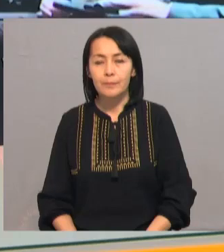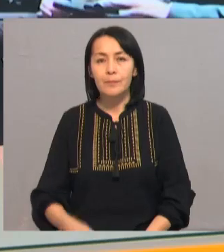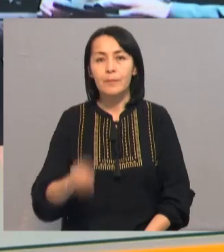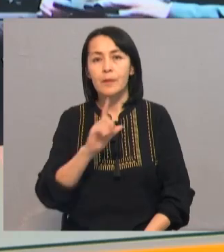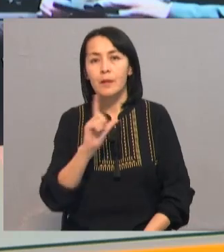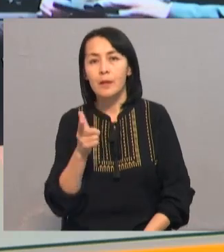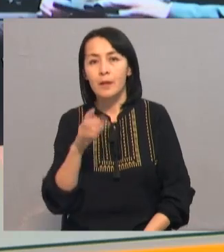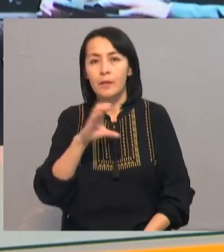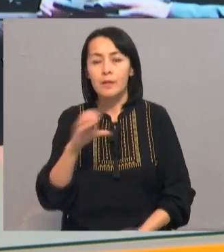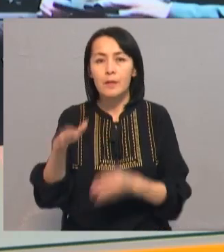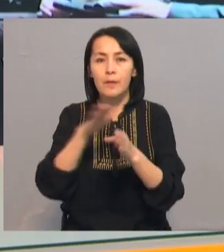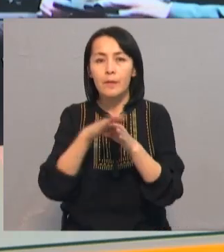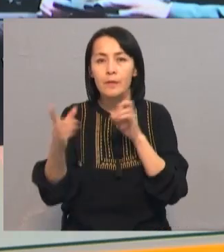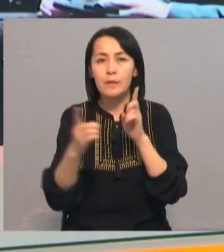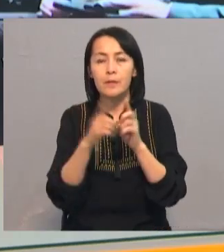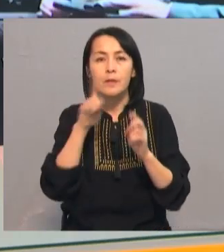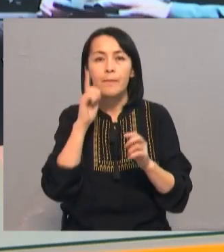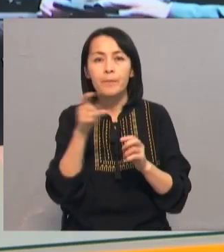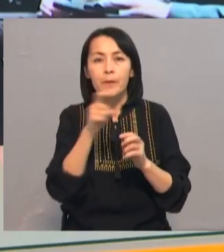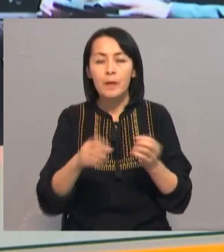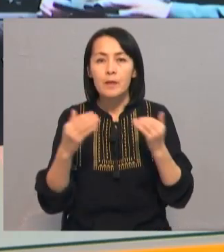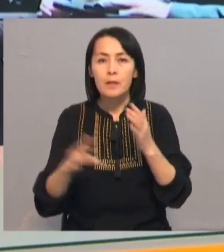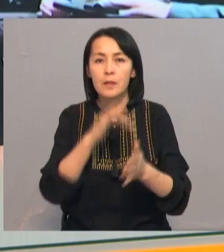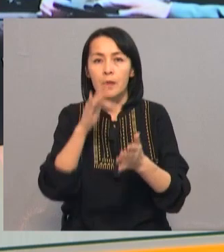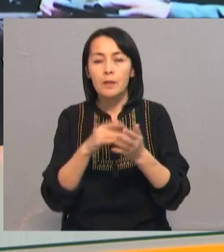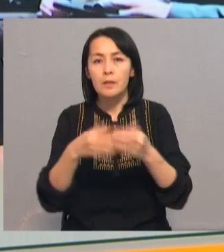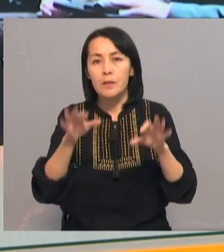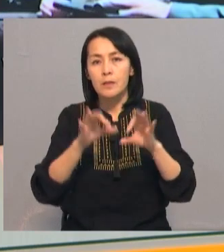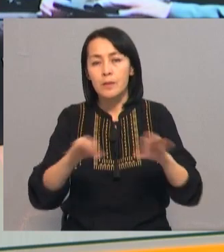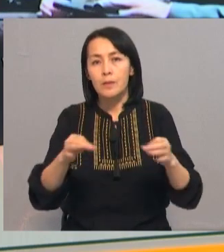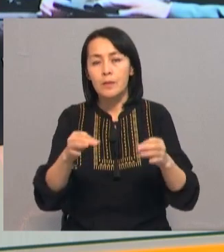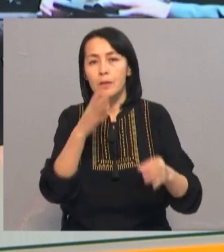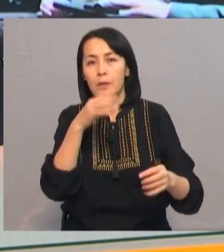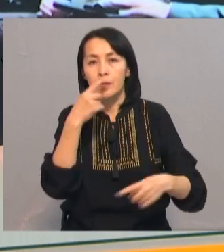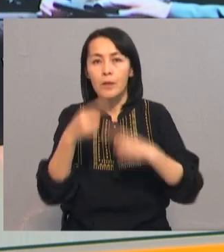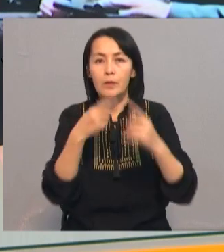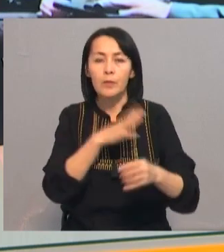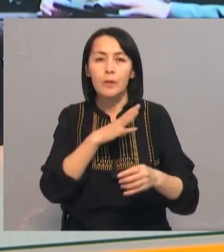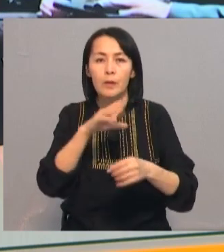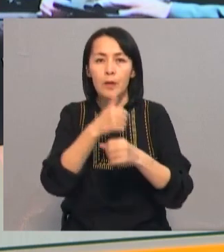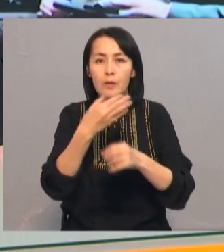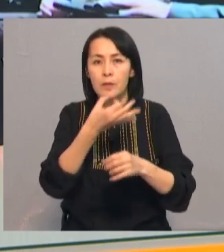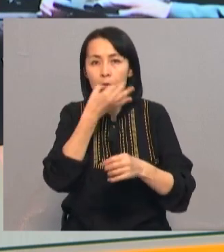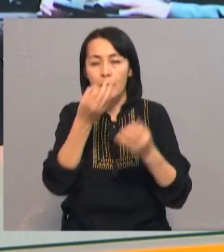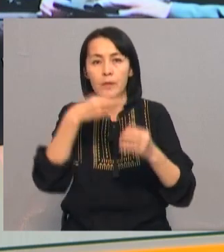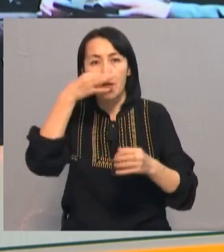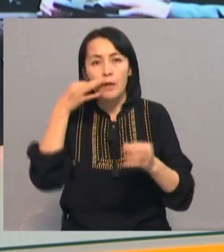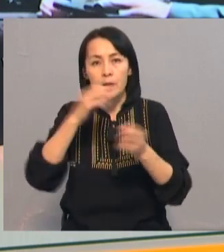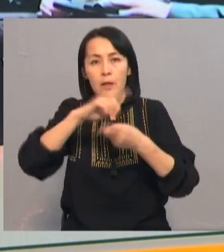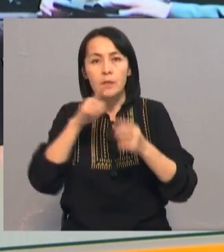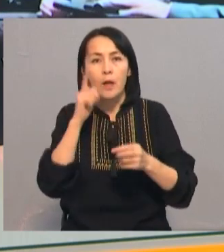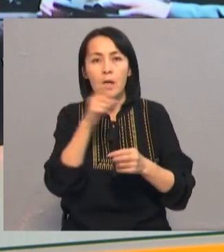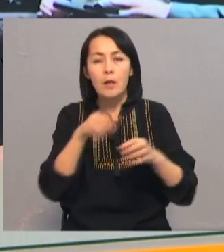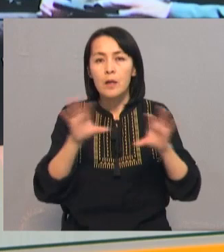Габит Сыздыкбеков провел встречу с молодежью мегаполиса в свободном формате. В ходе встречи глава города отметил, что рад обменяться мнениями с молодежью